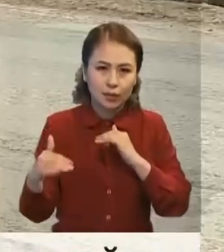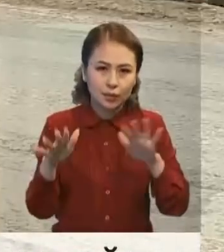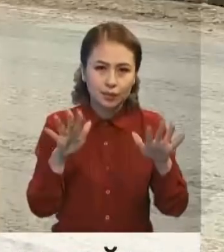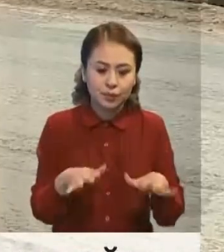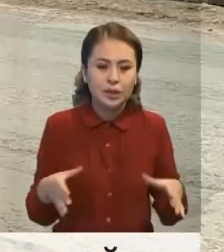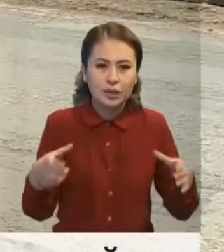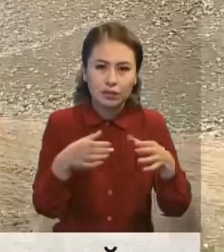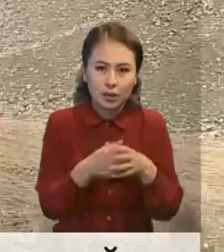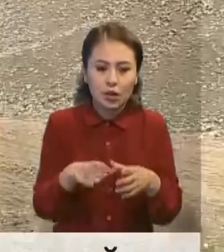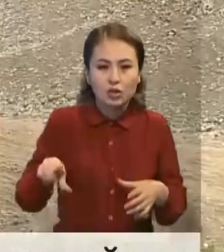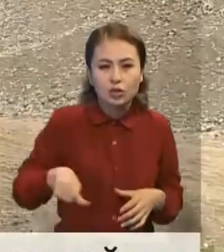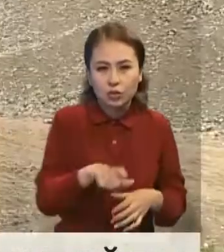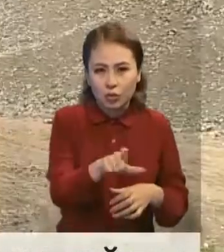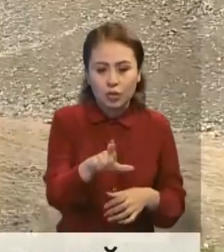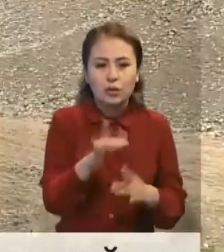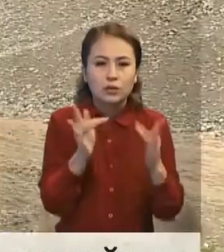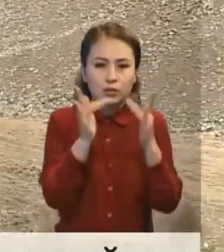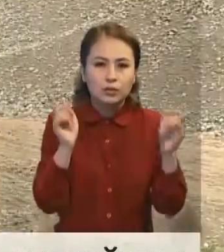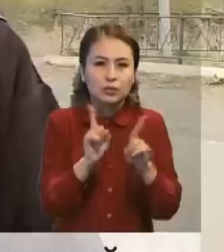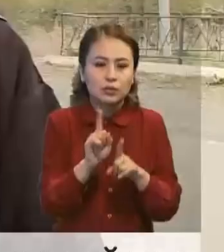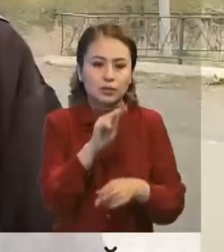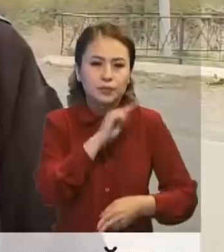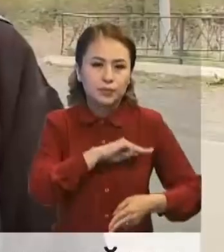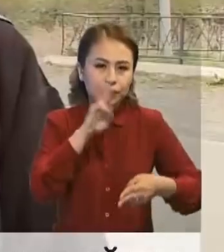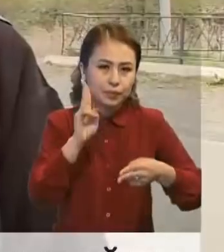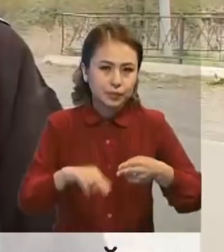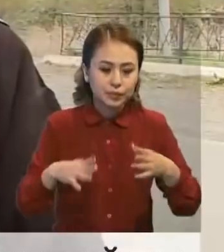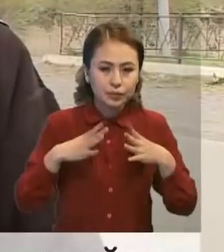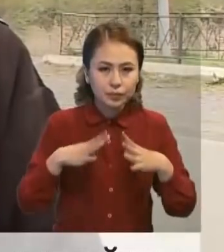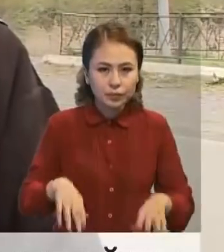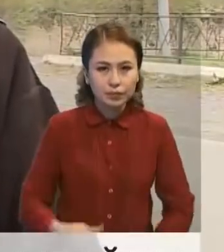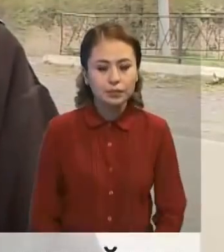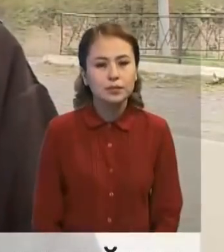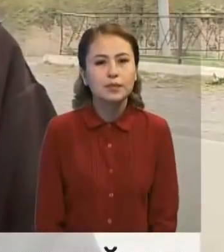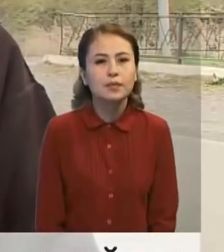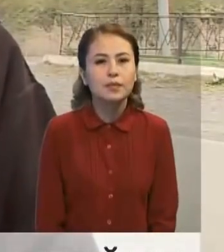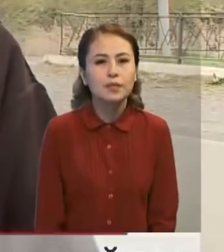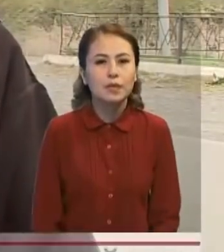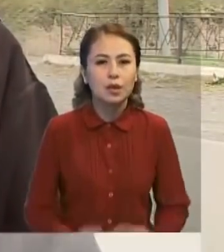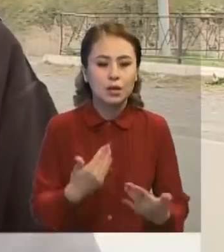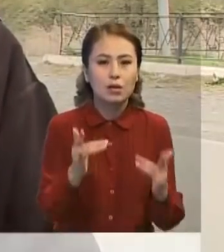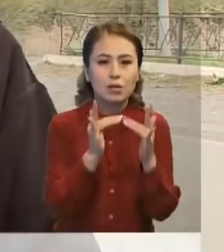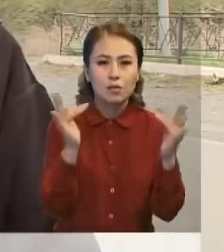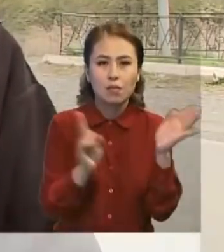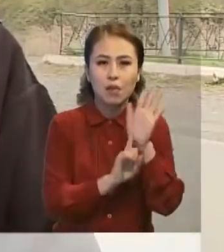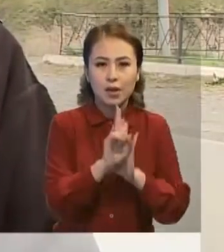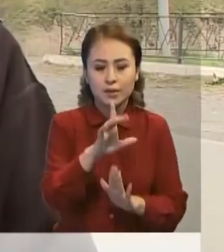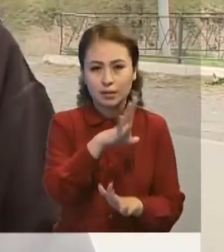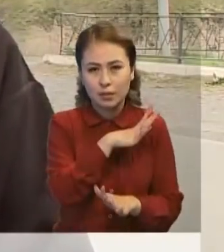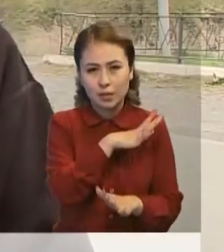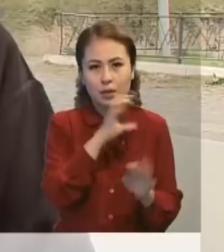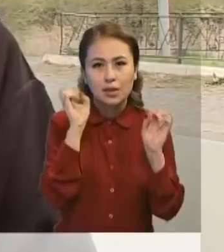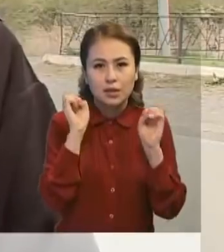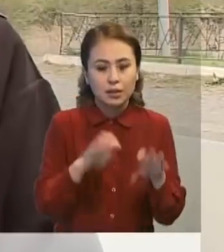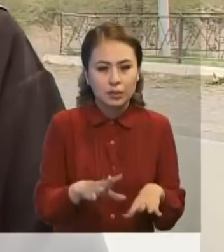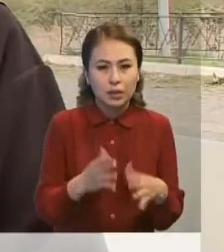Елді мекен ішіндегі жолмен қатар көпірлердің де құрылысы бітпеген. Мына жердегі ауылдың аяғында көпір міне, солар бастаған, ол көпірді де тастап